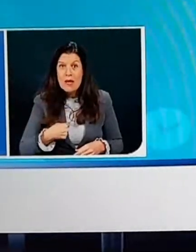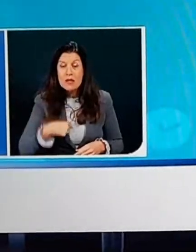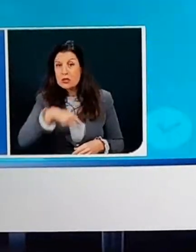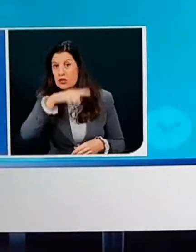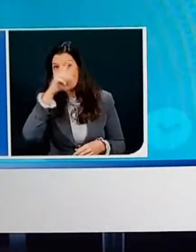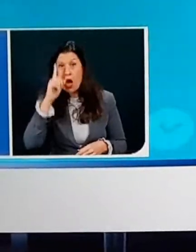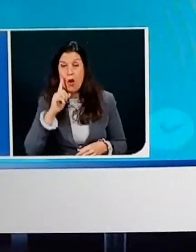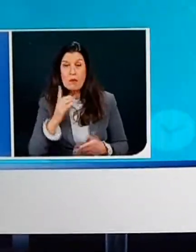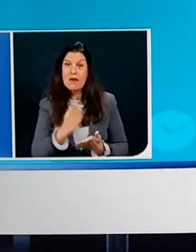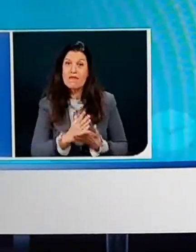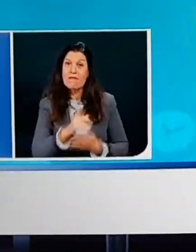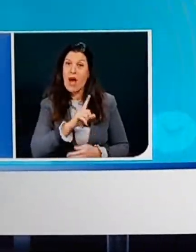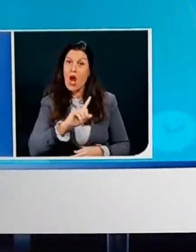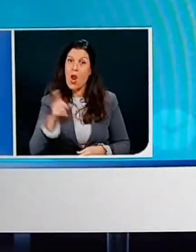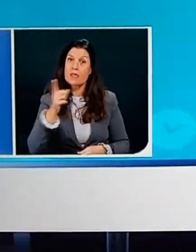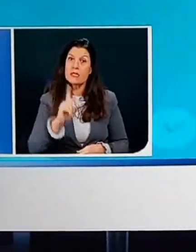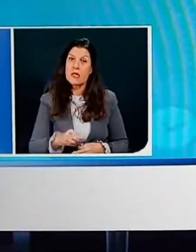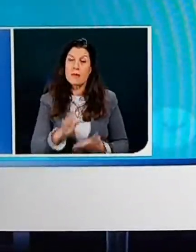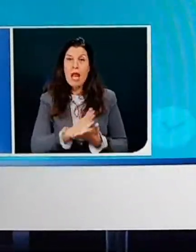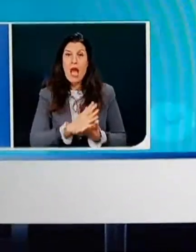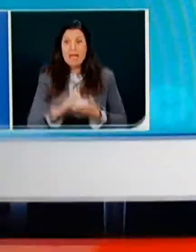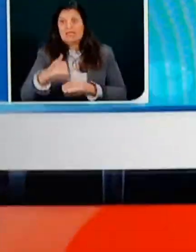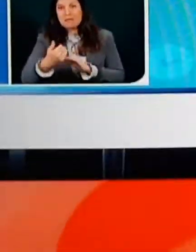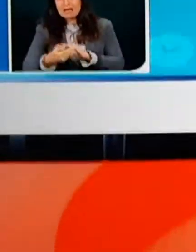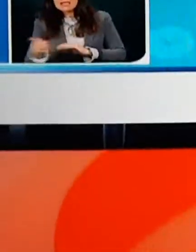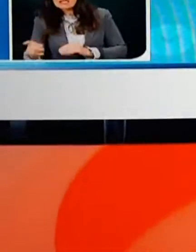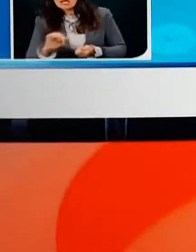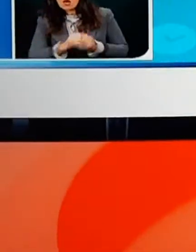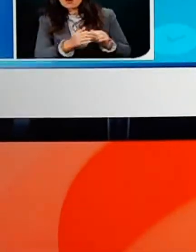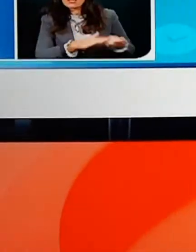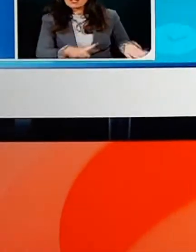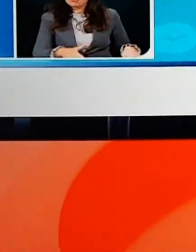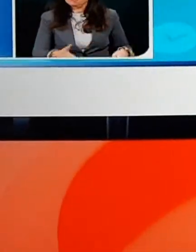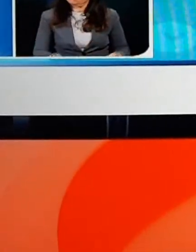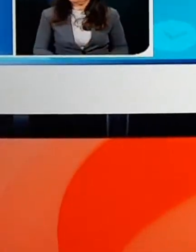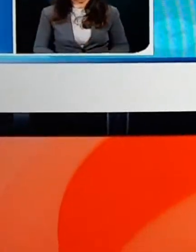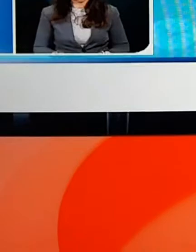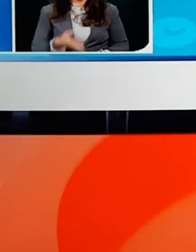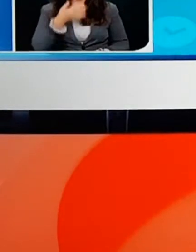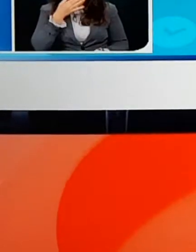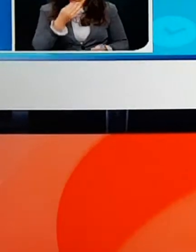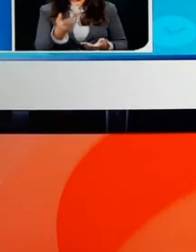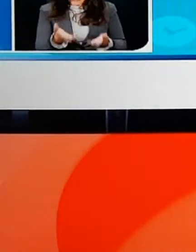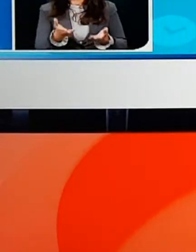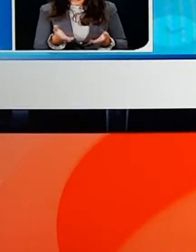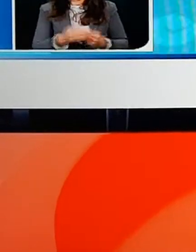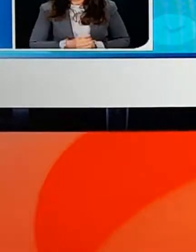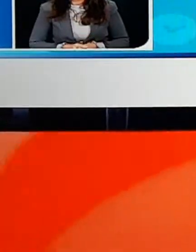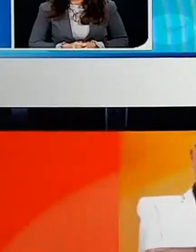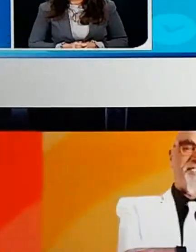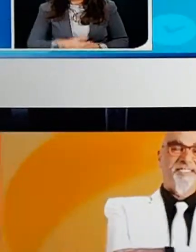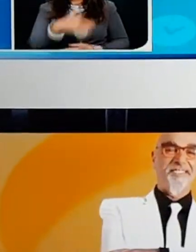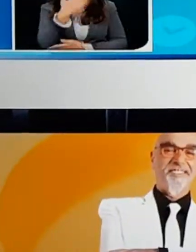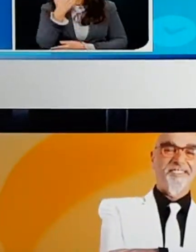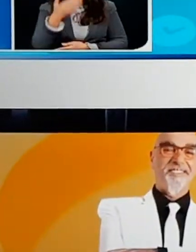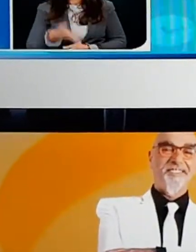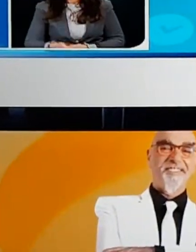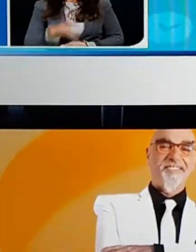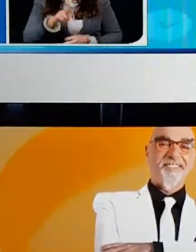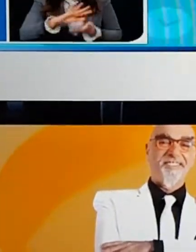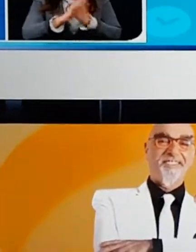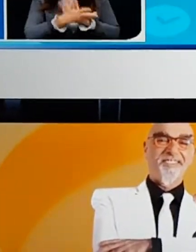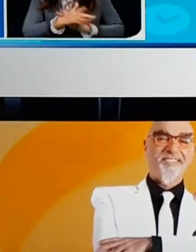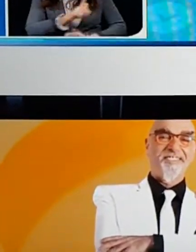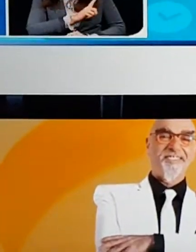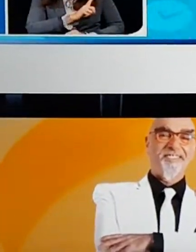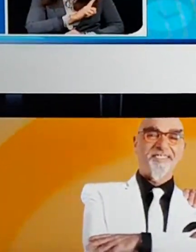להחליט בין הפרנסה ובין הילדים. נו באמת, קצת רצינות. יש במדינת ישראל הפרטה של